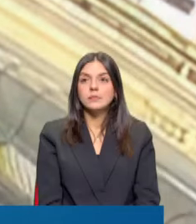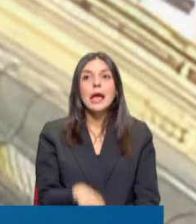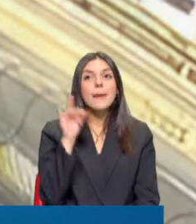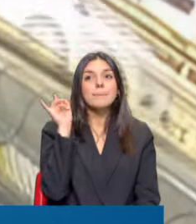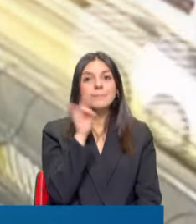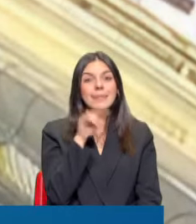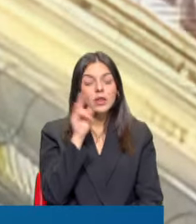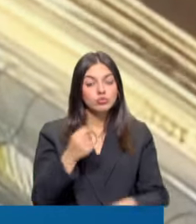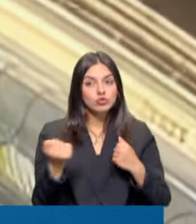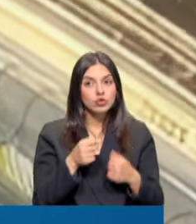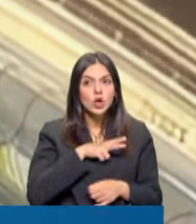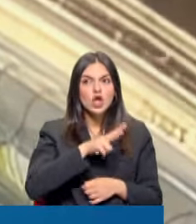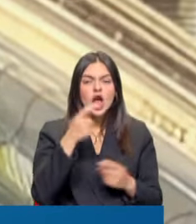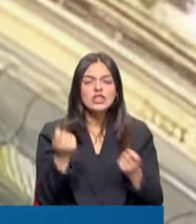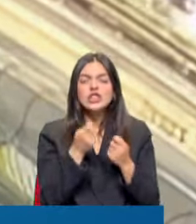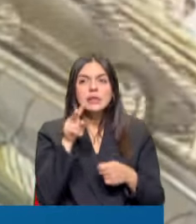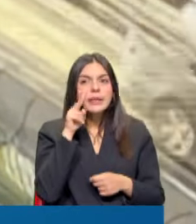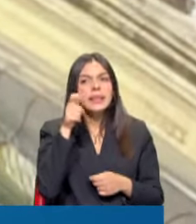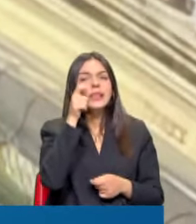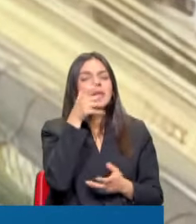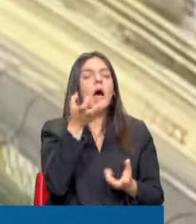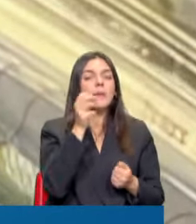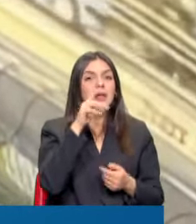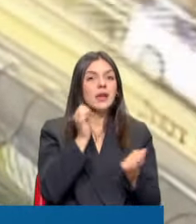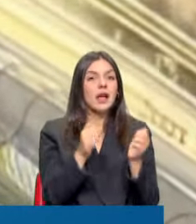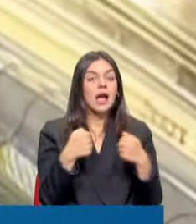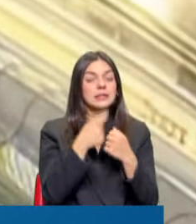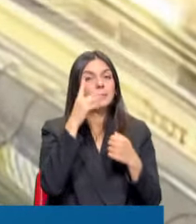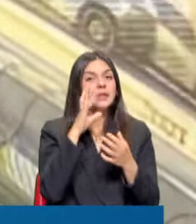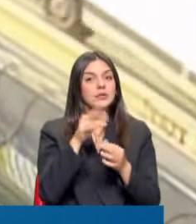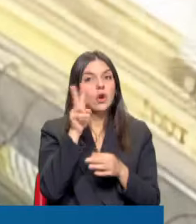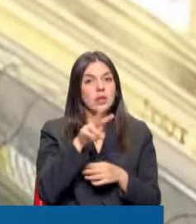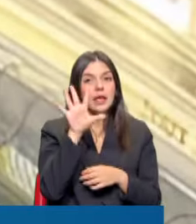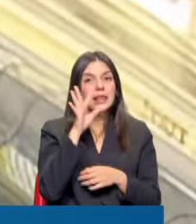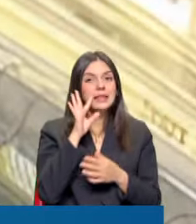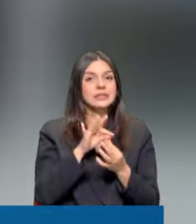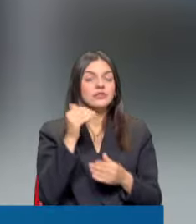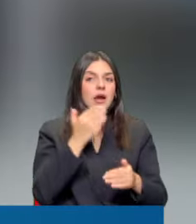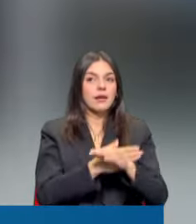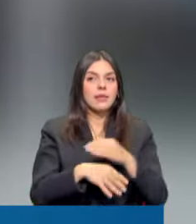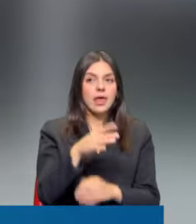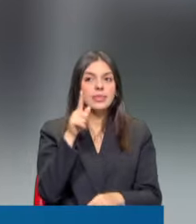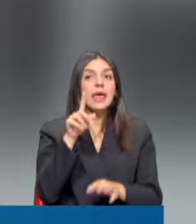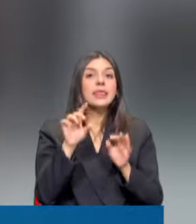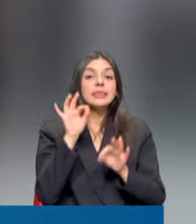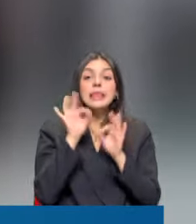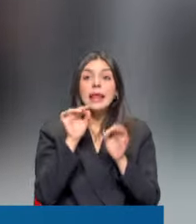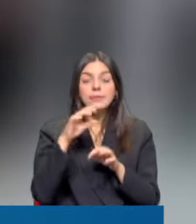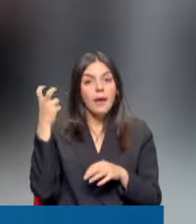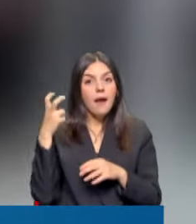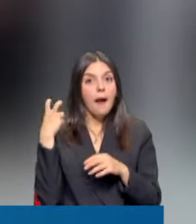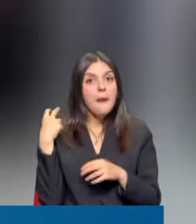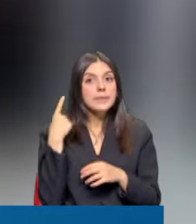Metrobüs sürücüsü yol çalışması uyarılarını dikkate almadı. Kazada bir kişi öldü, 50 kişi yaralandı. O sürücü ve denetim amiri adliyeye sevk edildi. Soruşturma